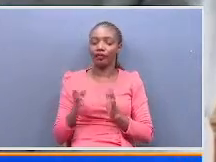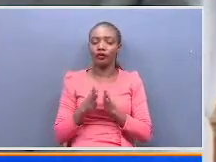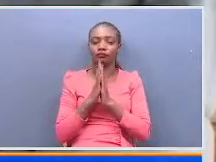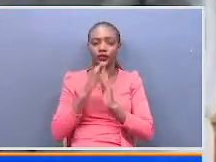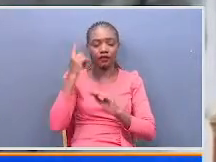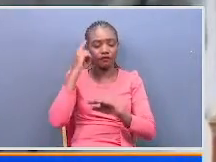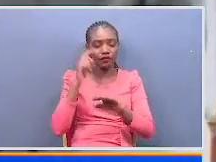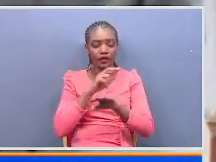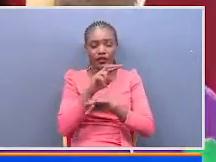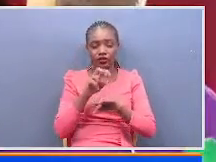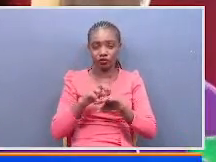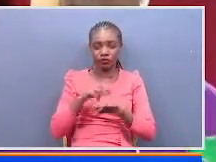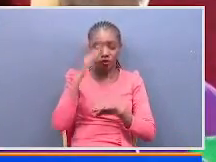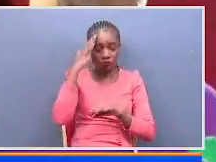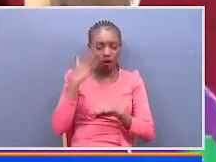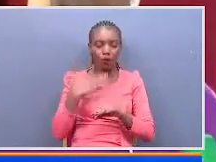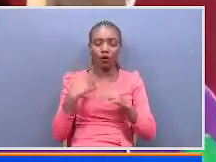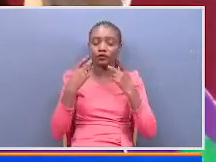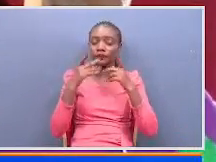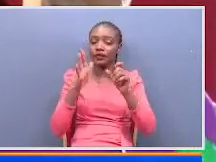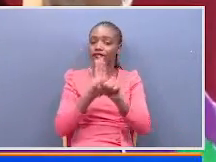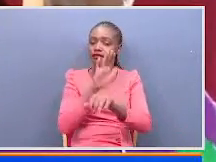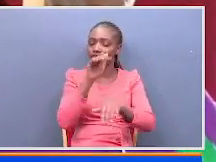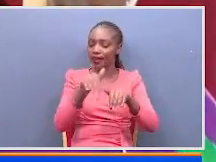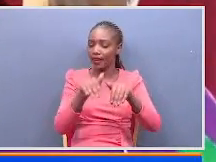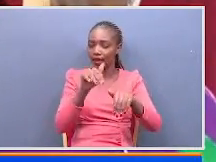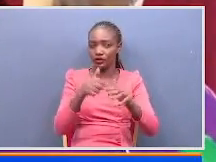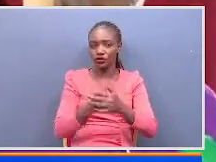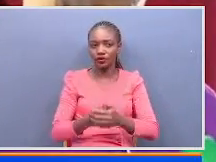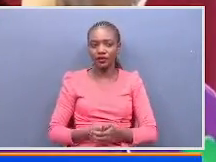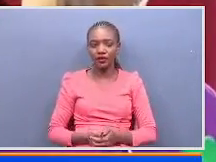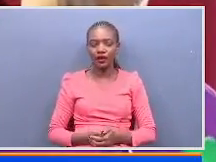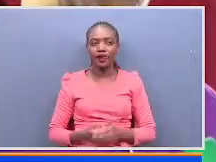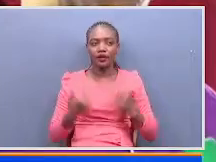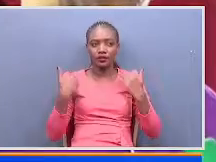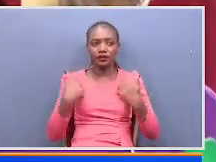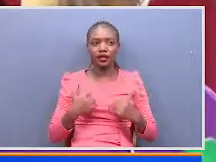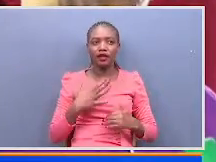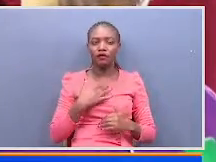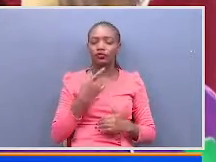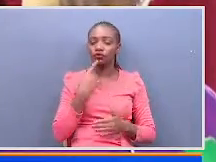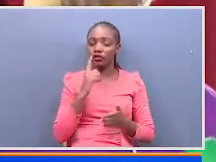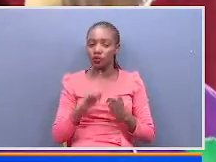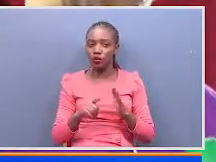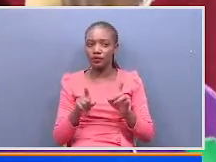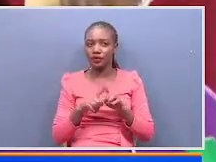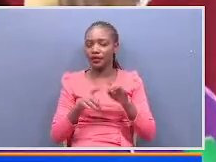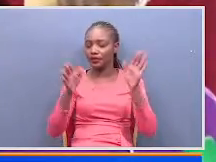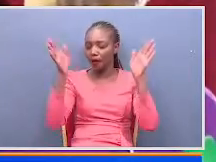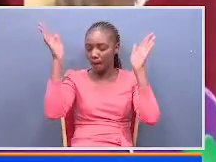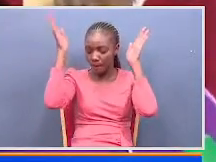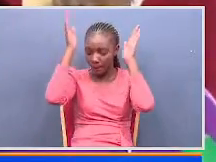God for a peaceful election. Ningependa kusema kama askofu wa diocese hii,